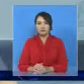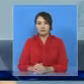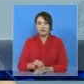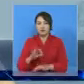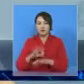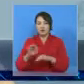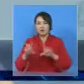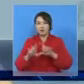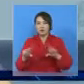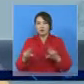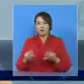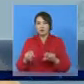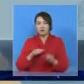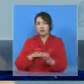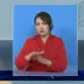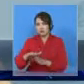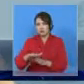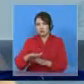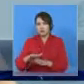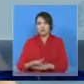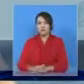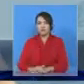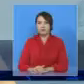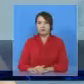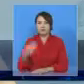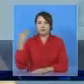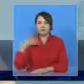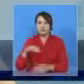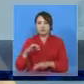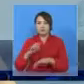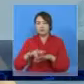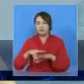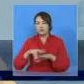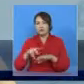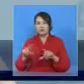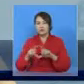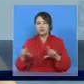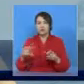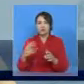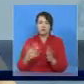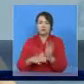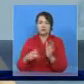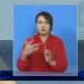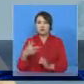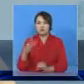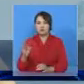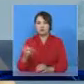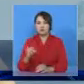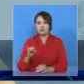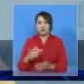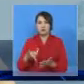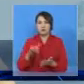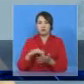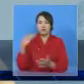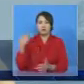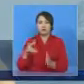аурухана науқастармен толған болатын. Ақтөбе медициналық орталығында 93%, Ақтөбе фтизиопульмонологиялық